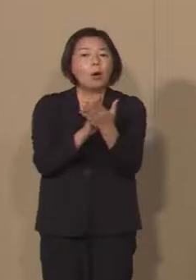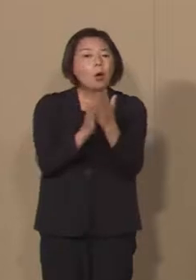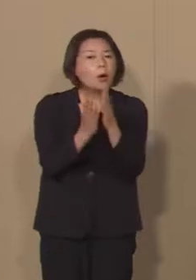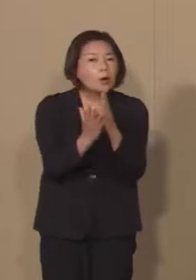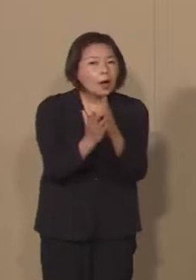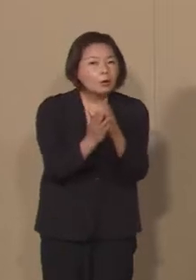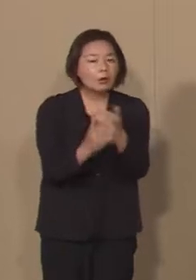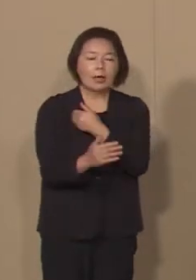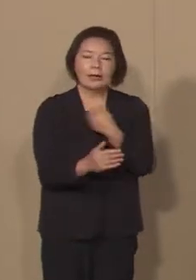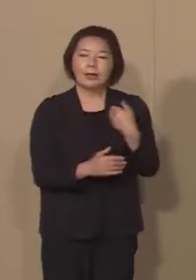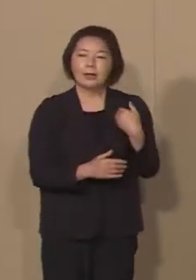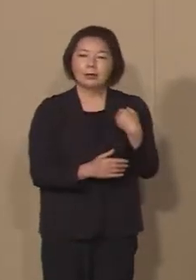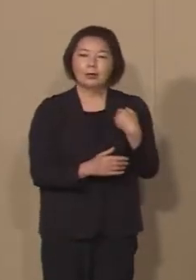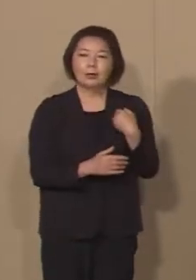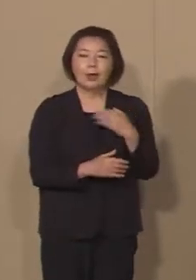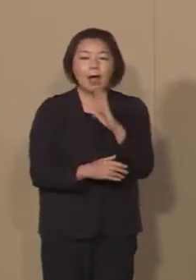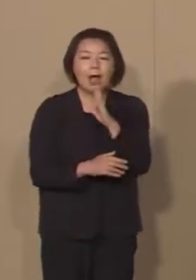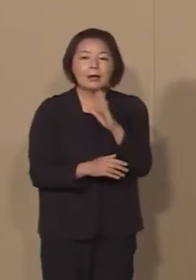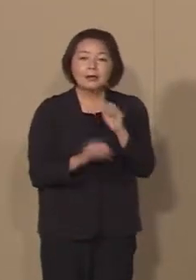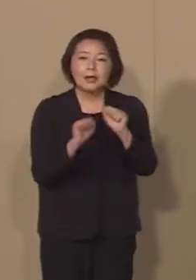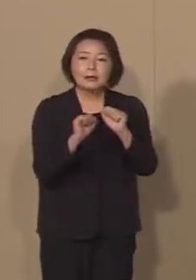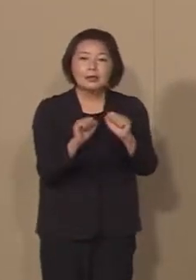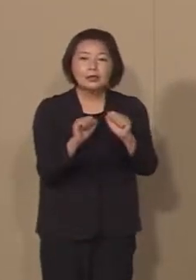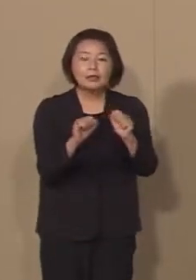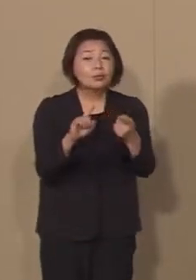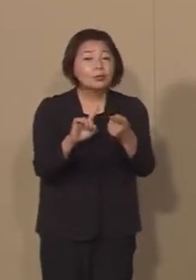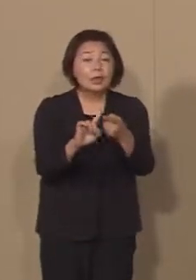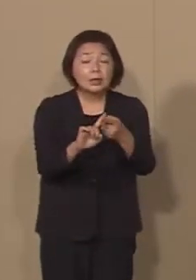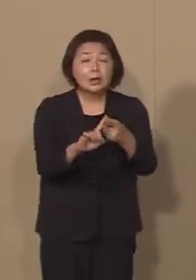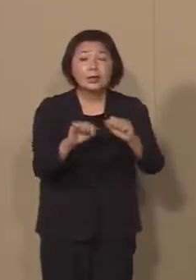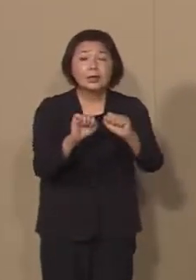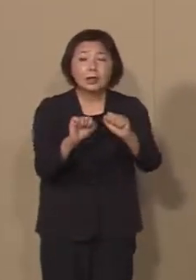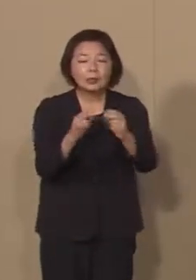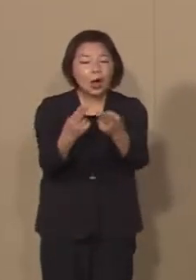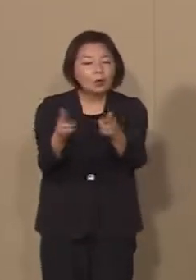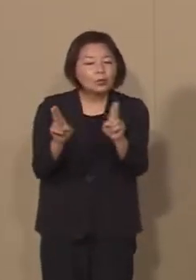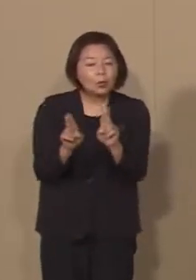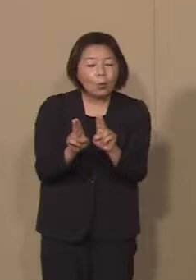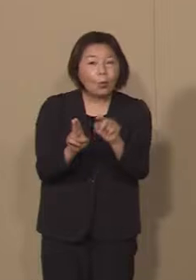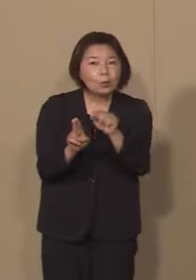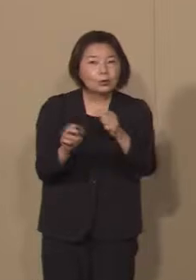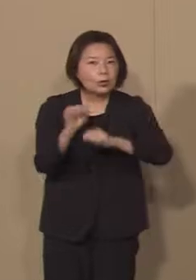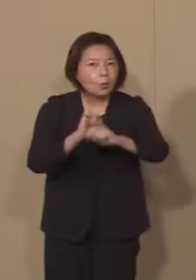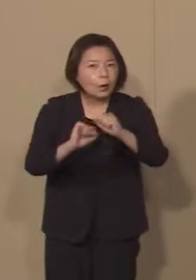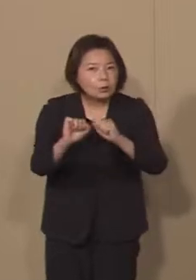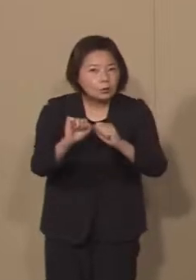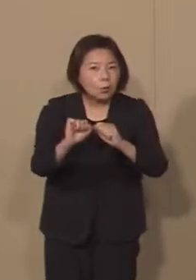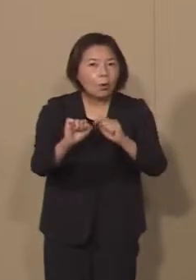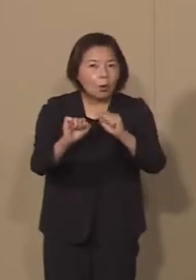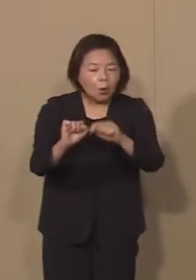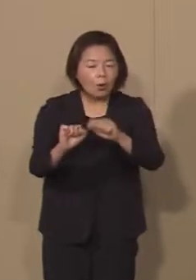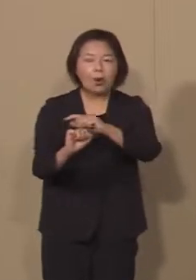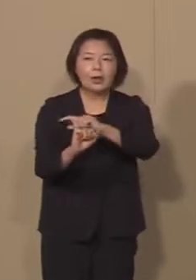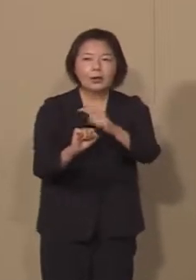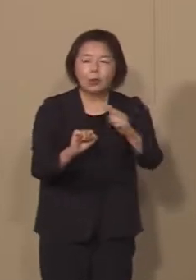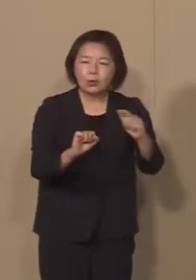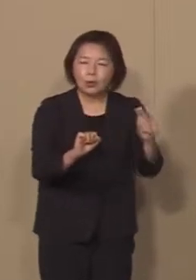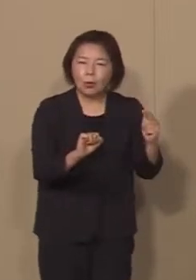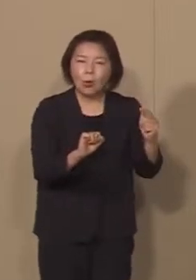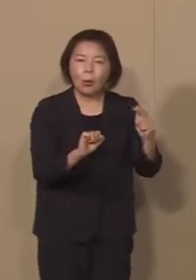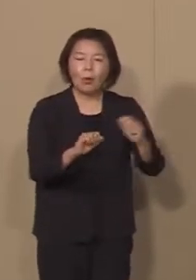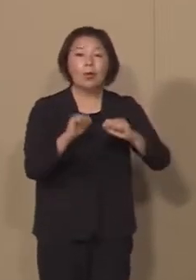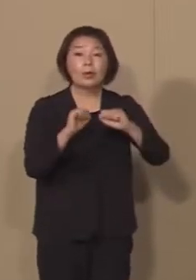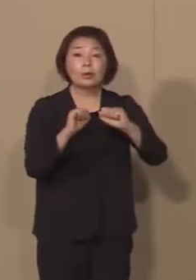があるしかもその現実的にちゃんと頭としてありとあらゆることを